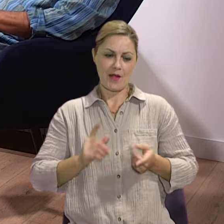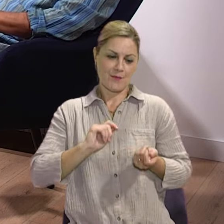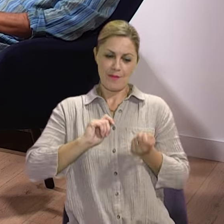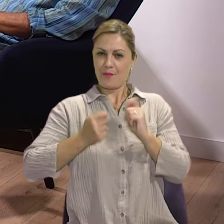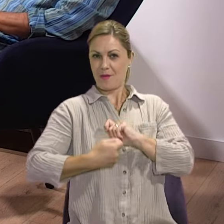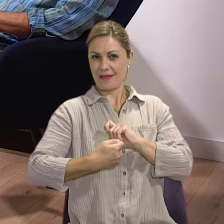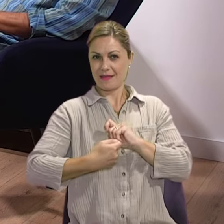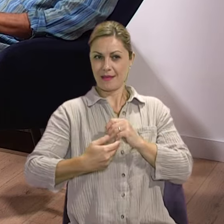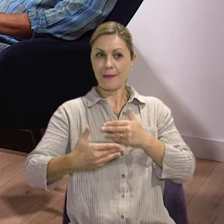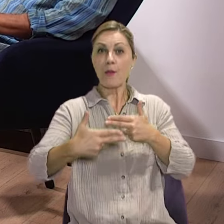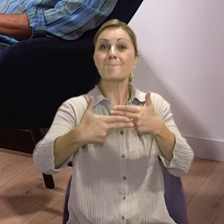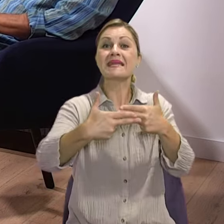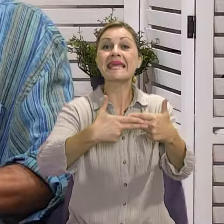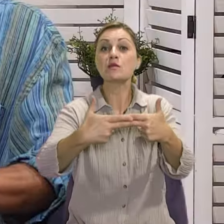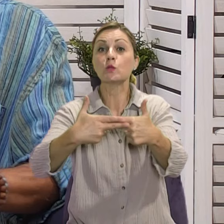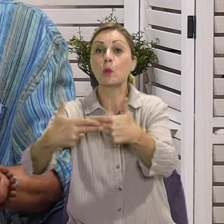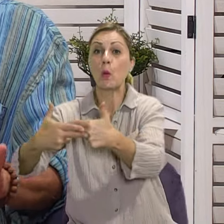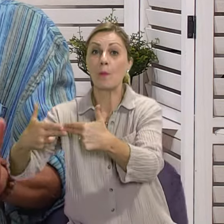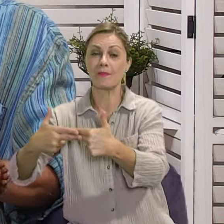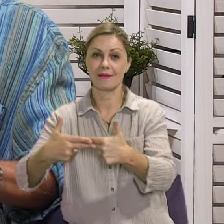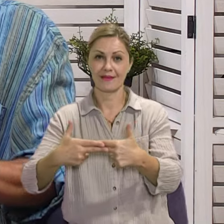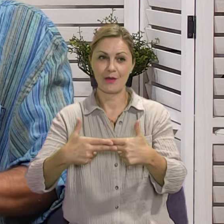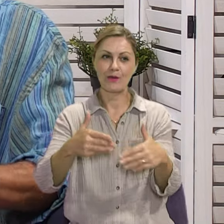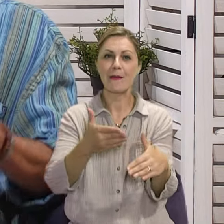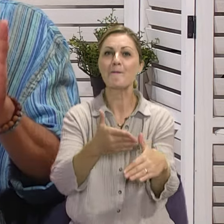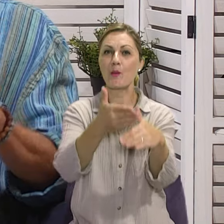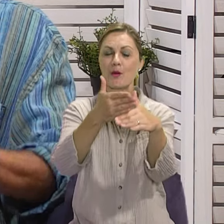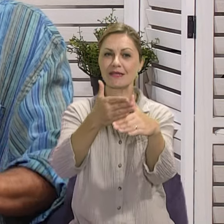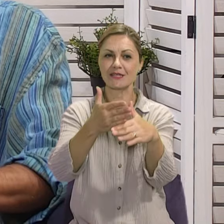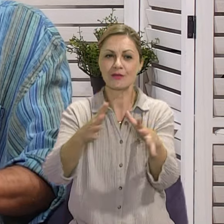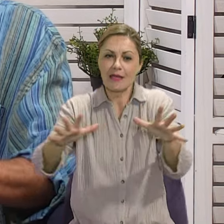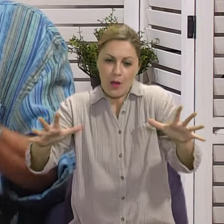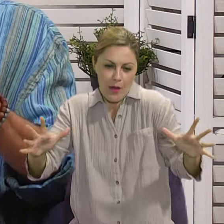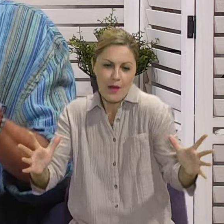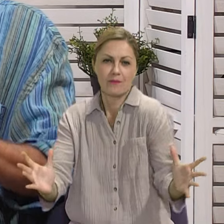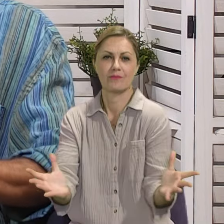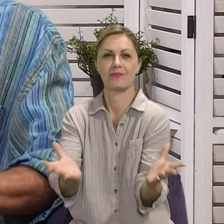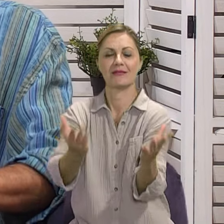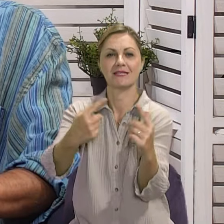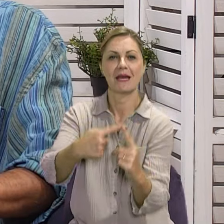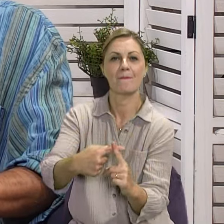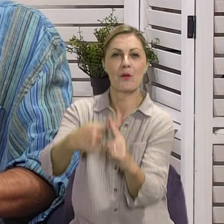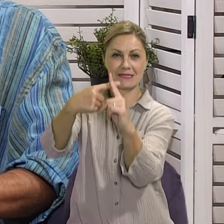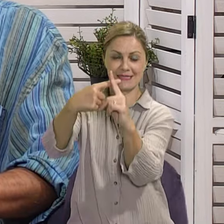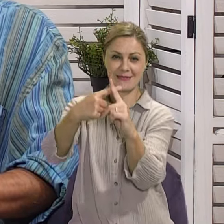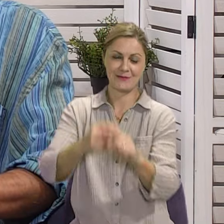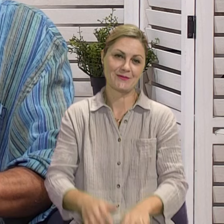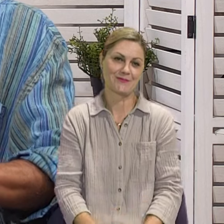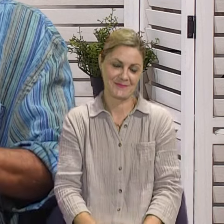svijet. Samo svoj pristup i onda si ili si na konju, ili si na magarcu, ili nisi još ni